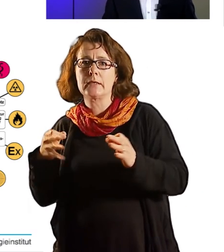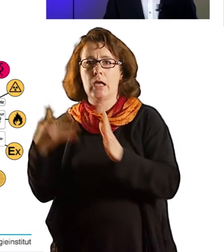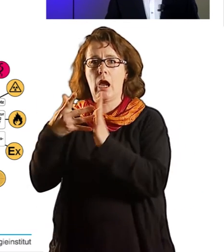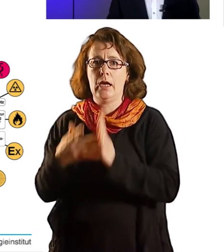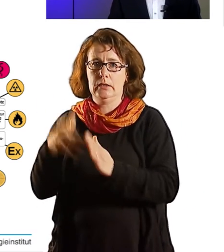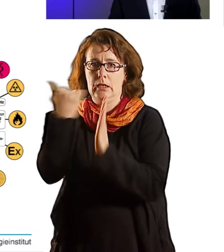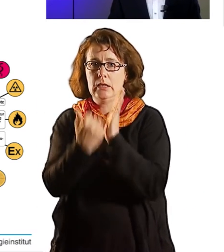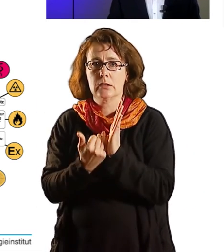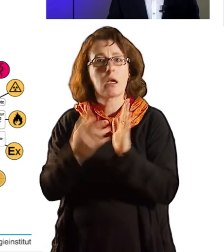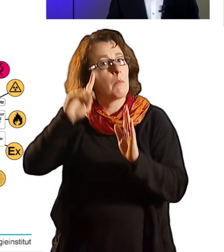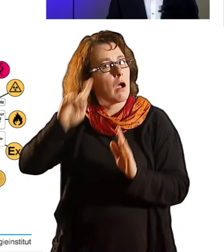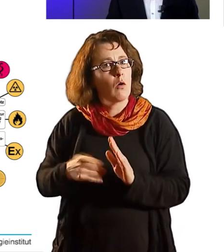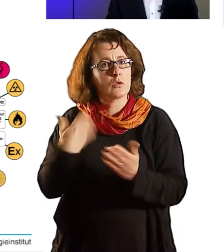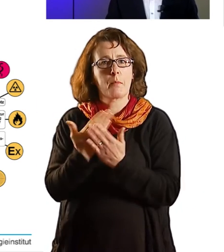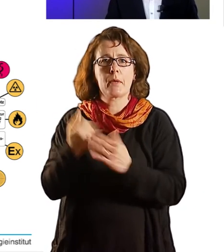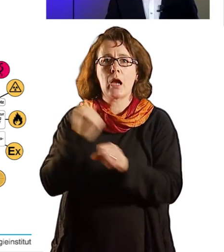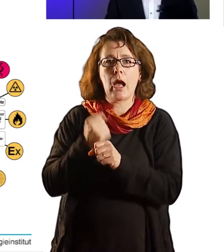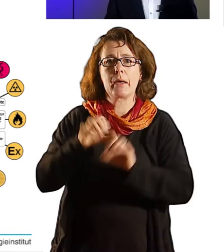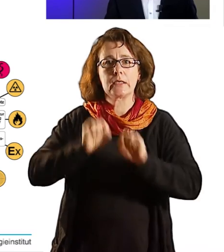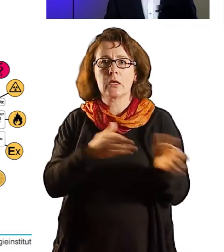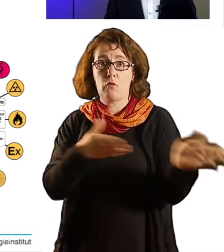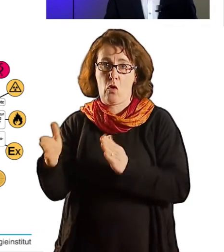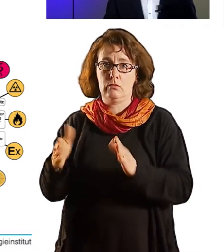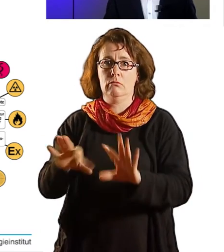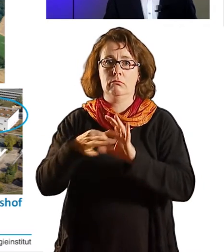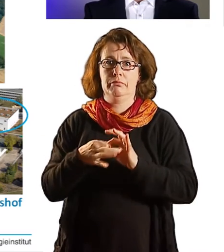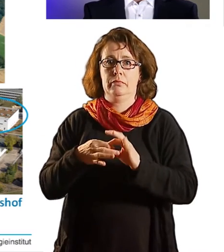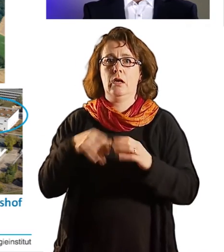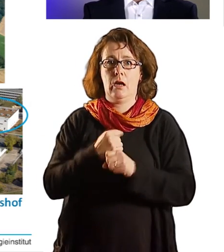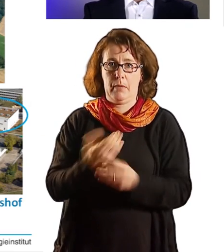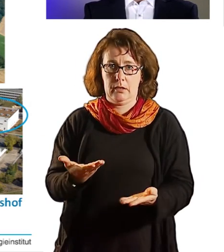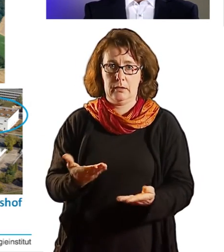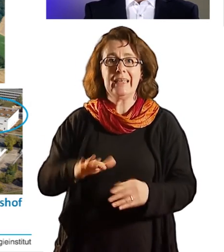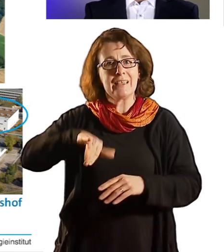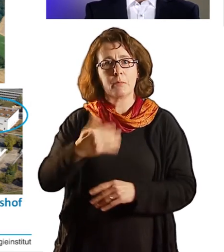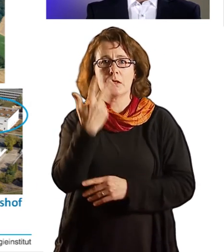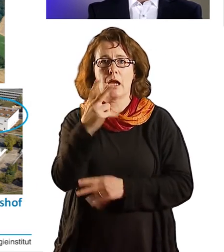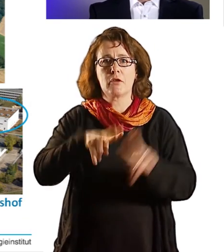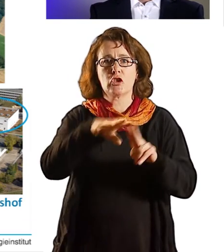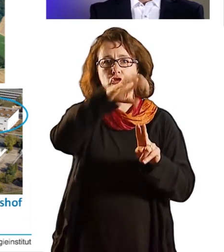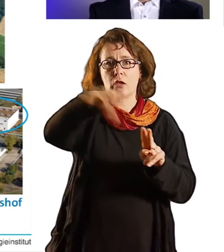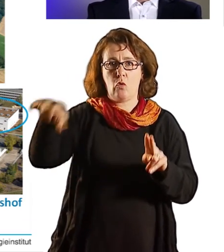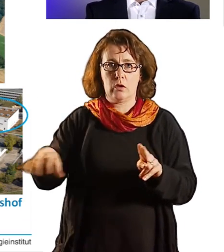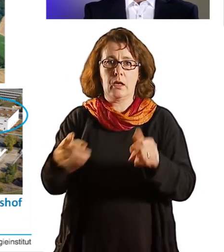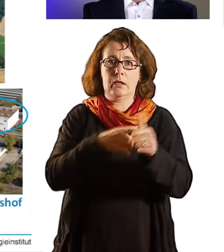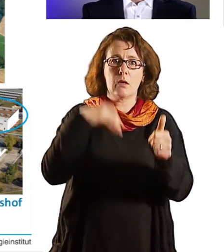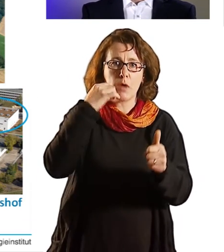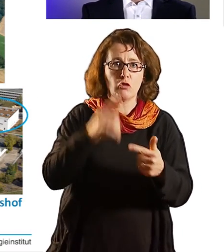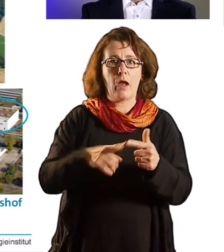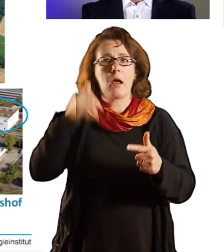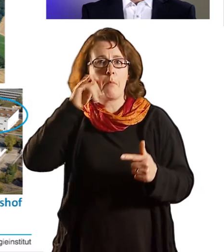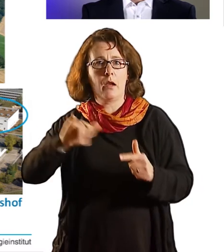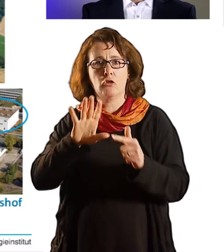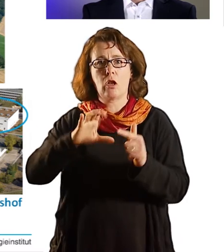in Verordnungen, zum Beispiel aus der Arbeitssicherheit, sind Aufgaben der PTB festgelegt. Die PTB hat drei Standorte: in Braunschweig, Berlin-Charlottenburg